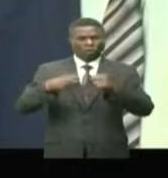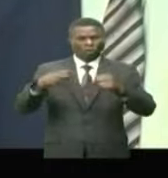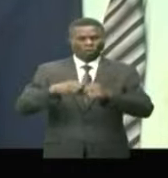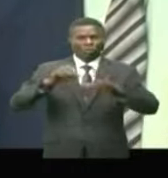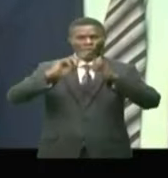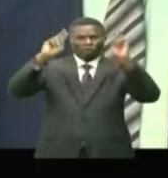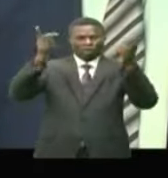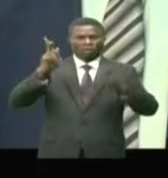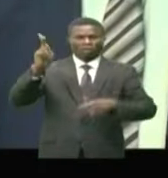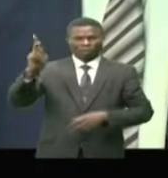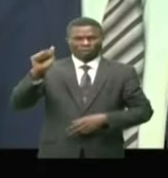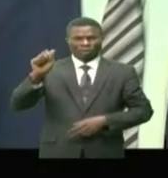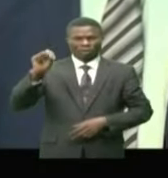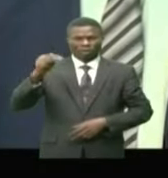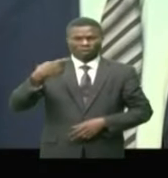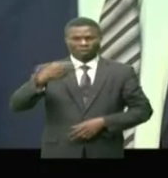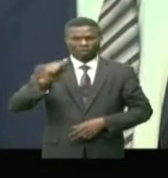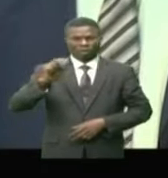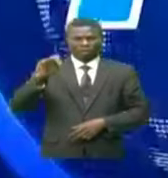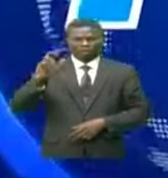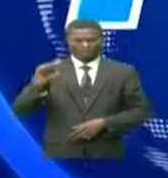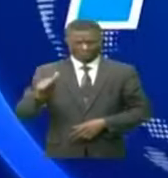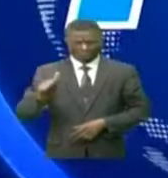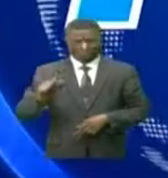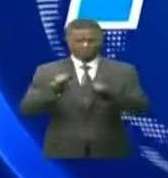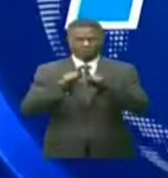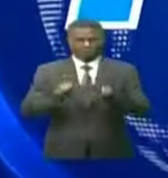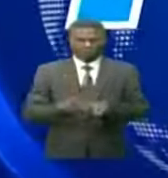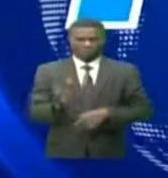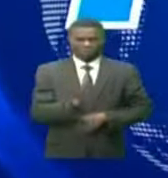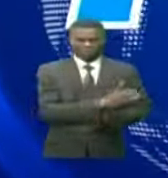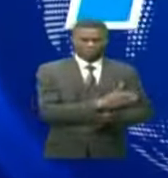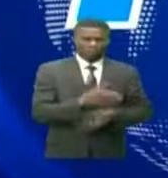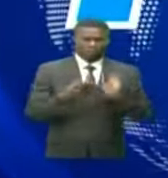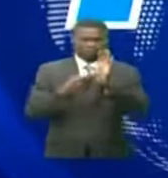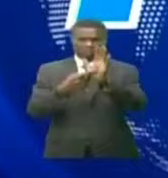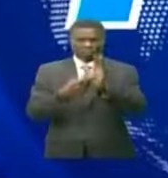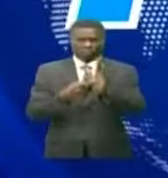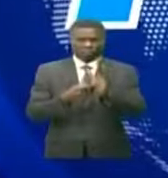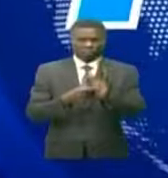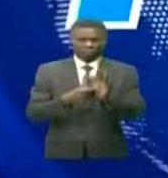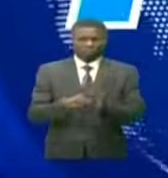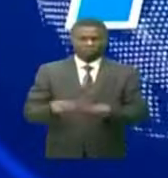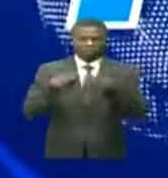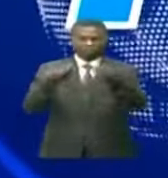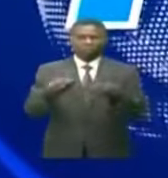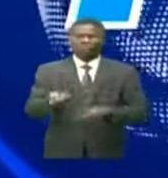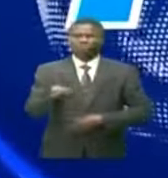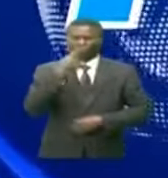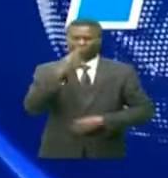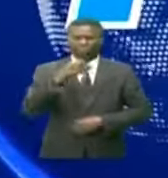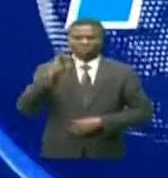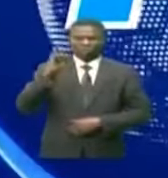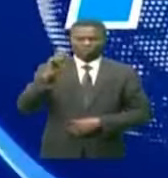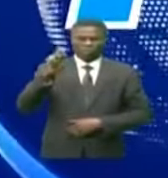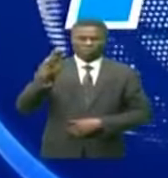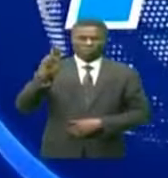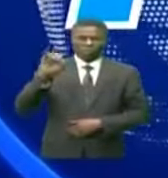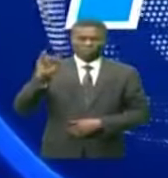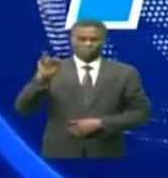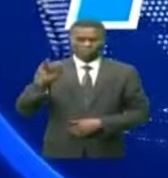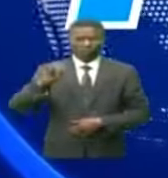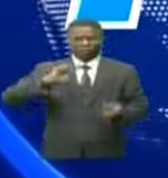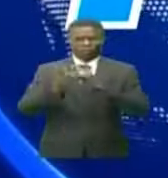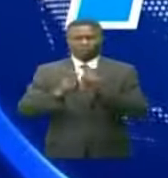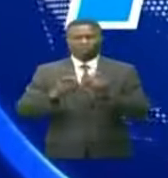de Kananga auprès de l'opinion. Et suivez à présent cette remise des kits des médicaments en Ituri pour améliorer la qualité